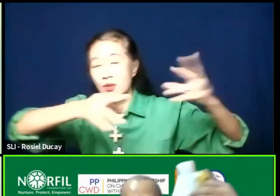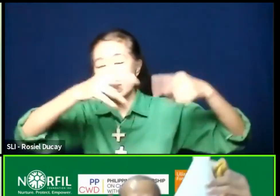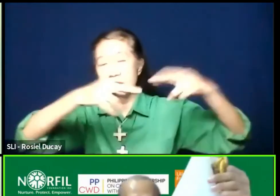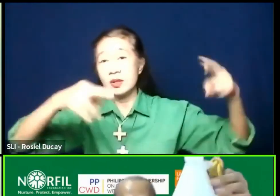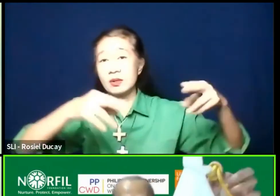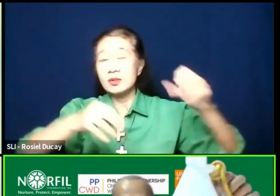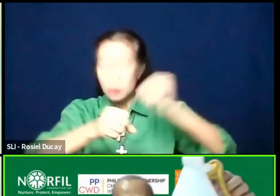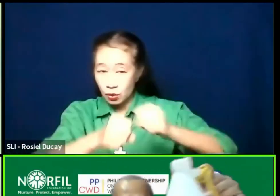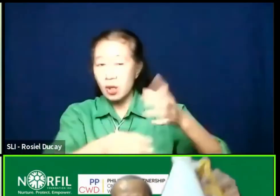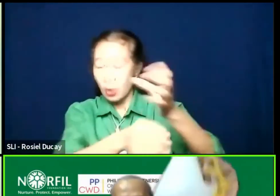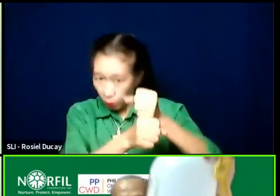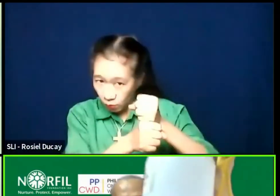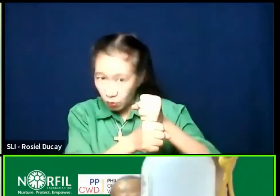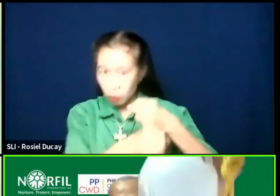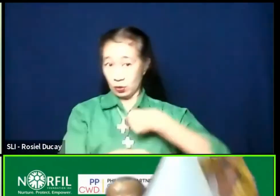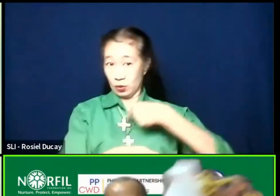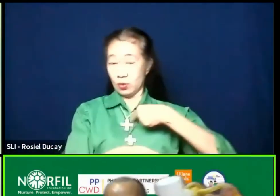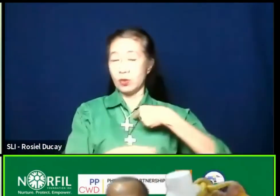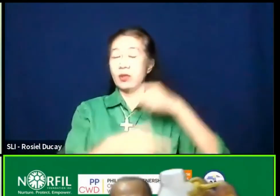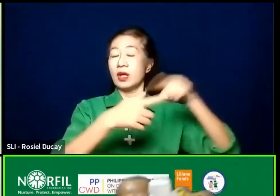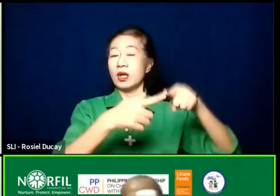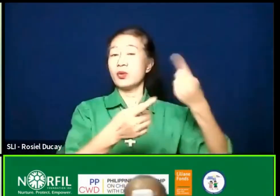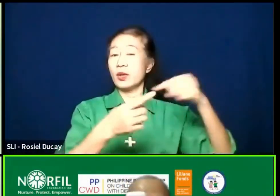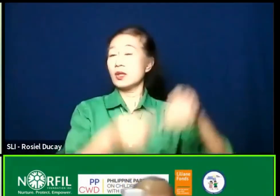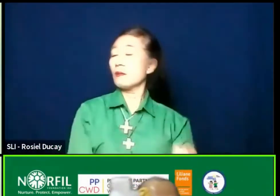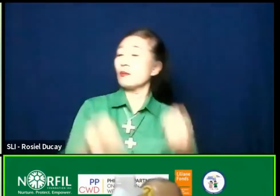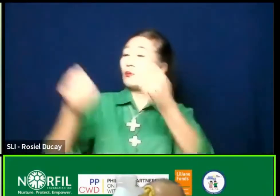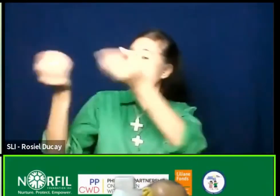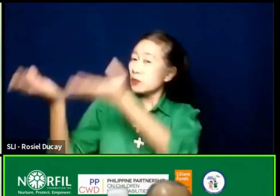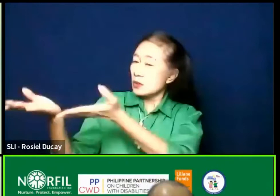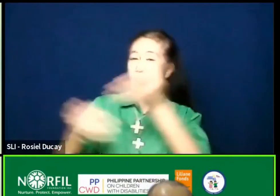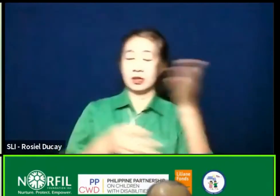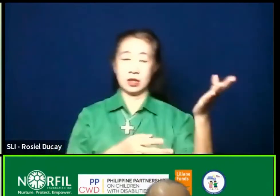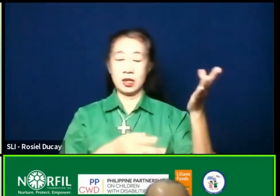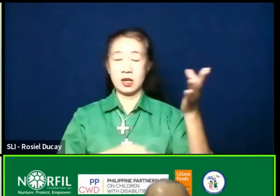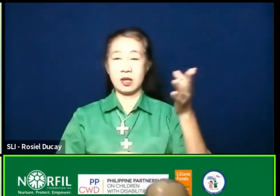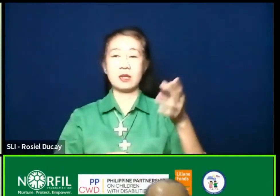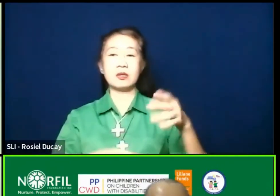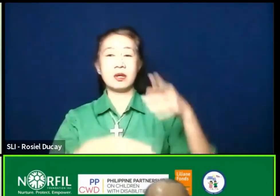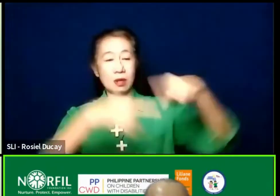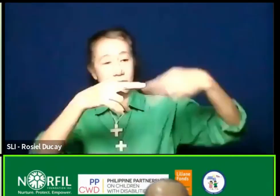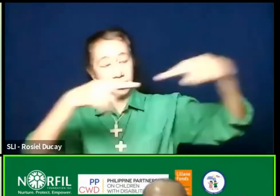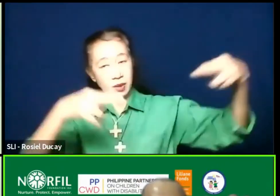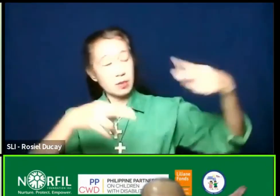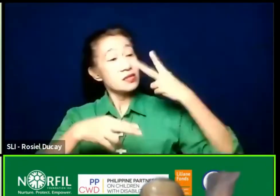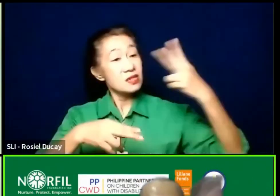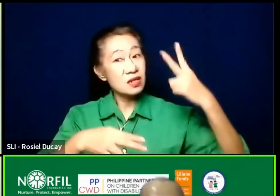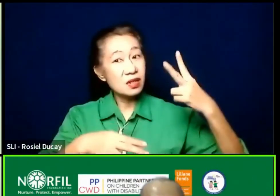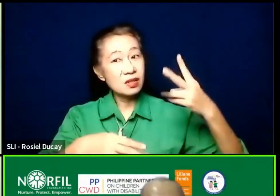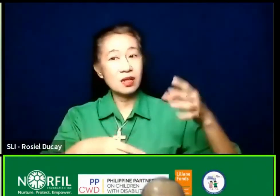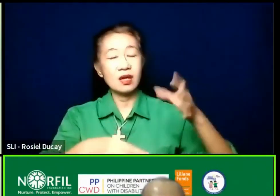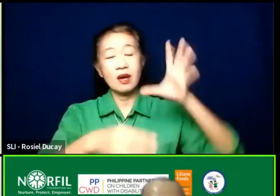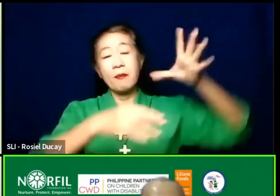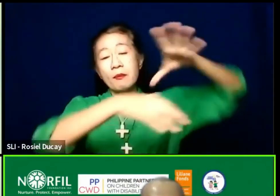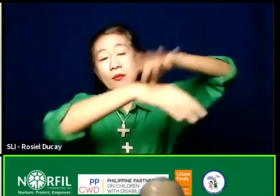ko siya, maiwan sa akin. Pag ito napunta sa kanya at itong loop na to, makikita niya, ipapasok niya rin niya yung kamay